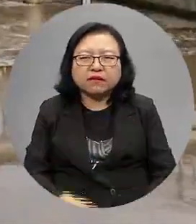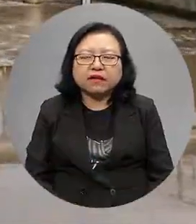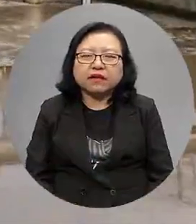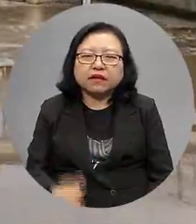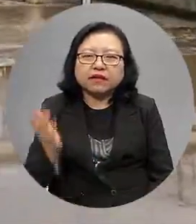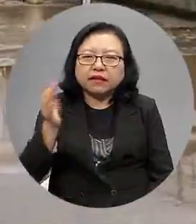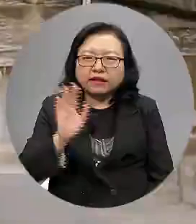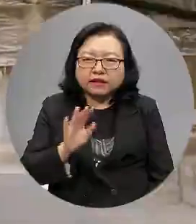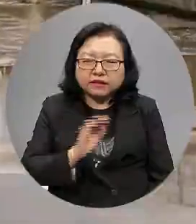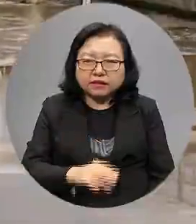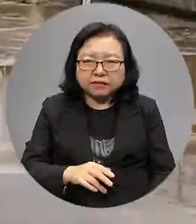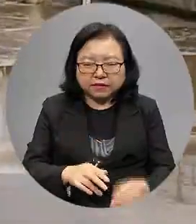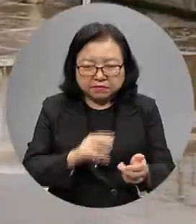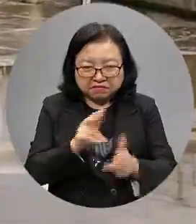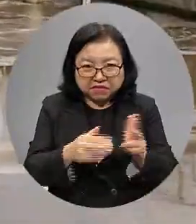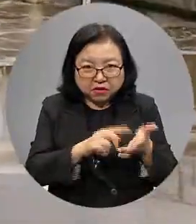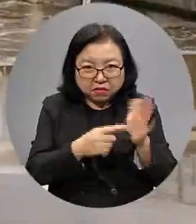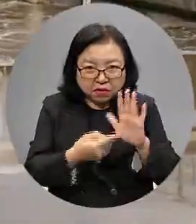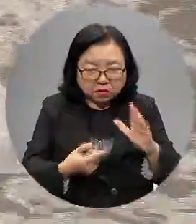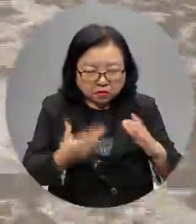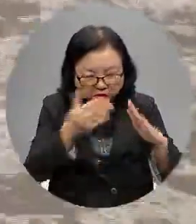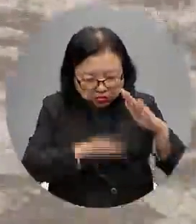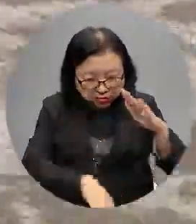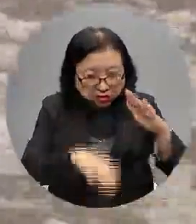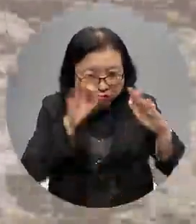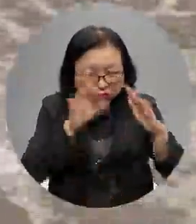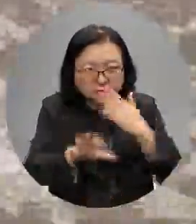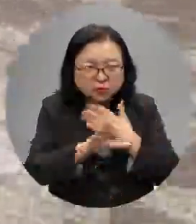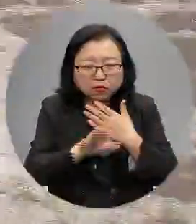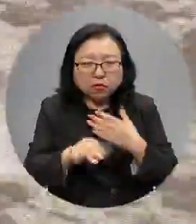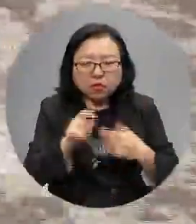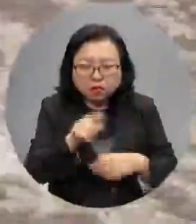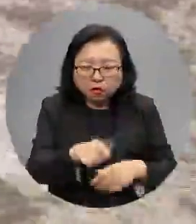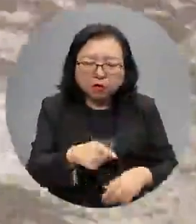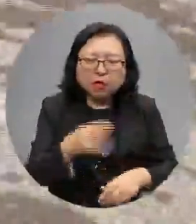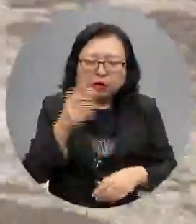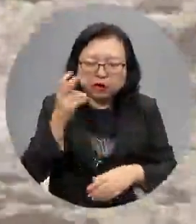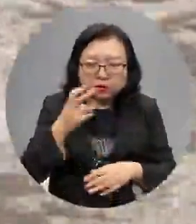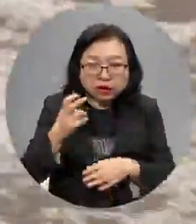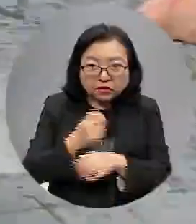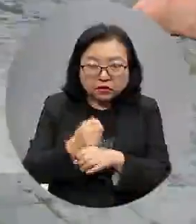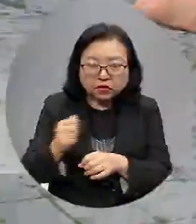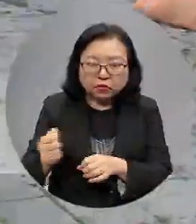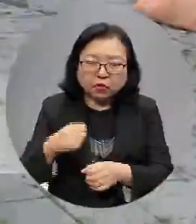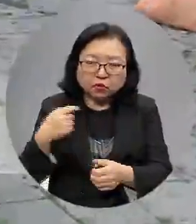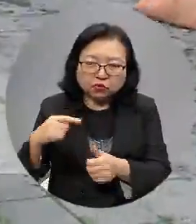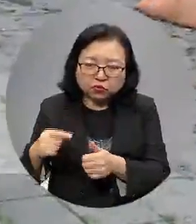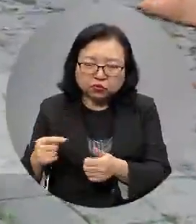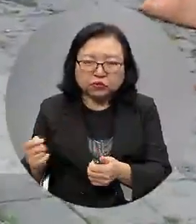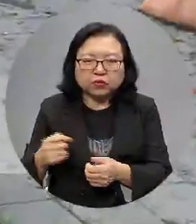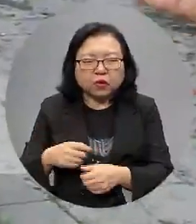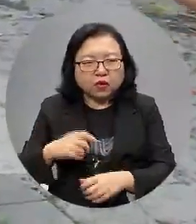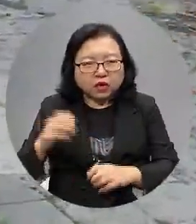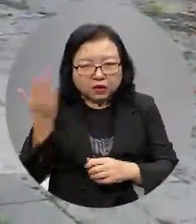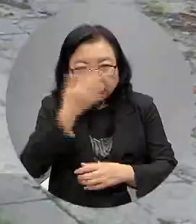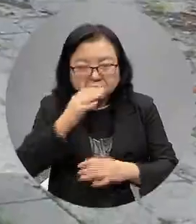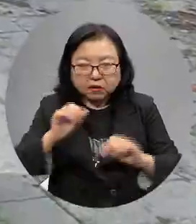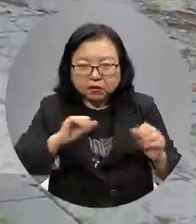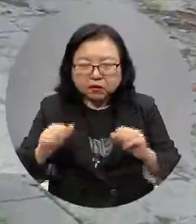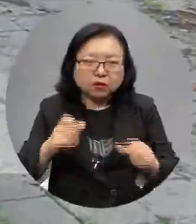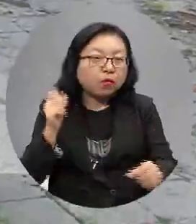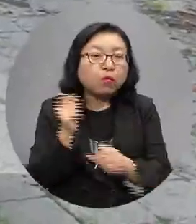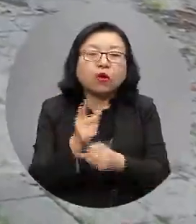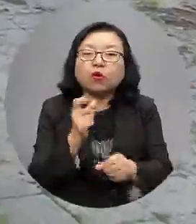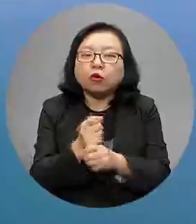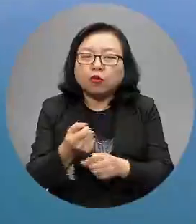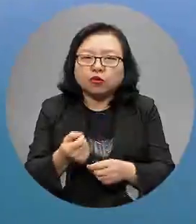하지만 발표한 사업 가운데 공공처리시설 건립과 오염원 단속, 교육사업, 정화활동 등 대부분은 이미 추진 중인